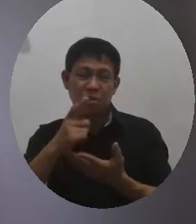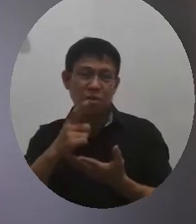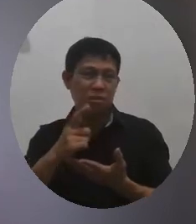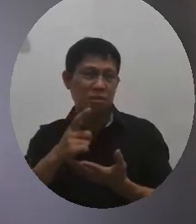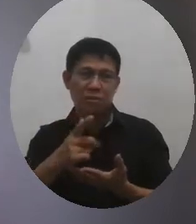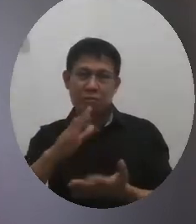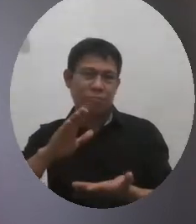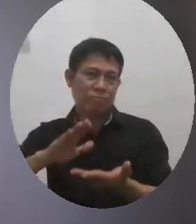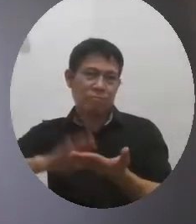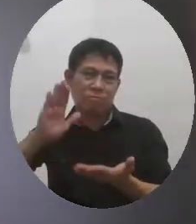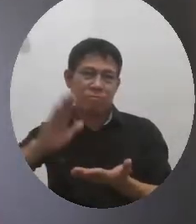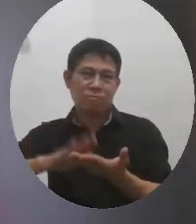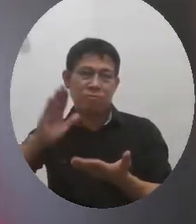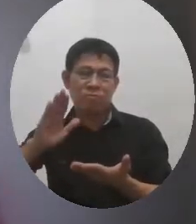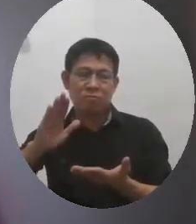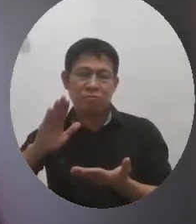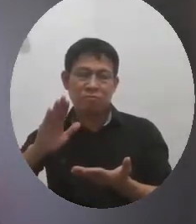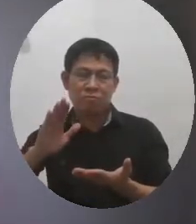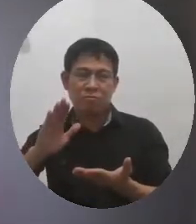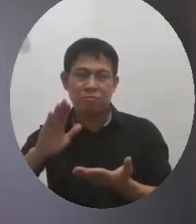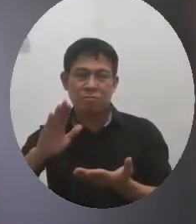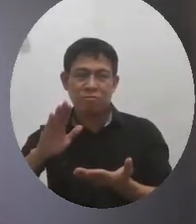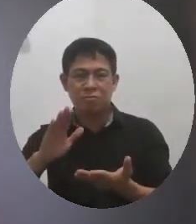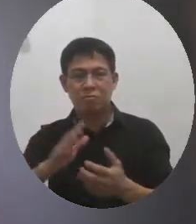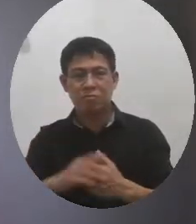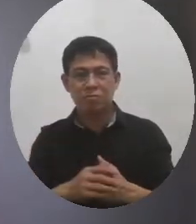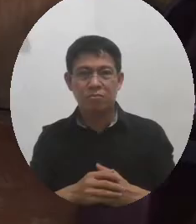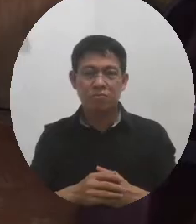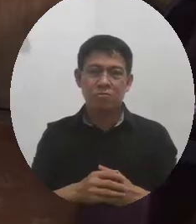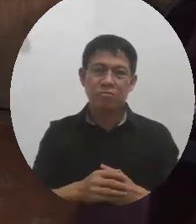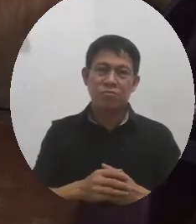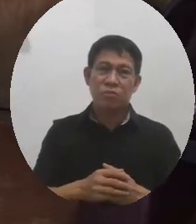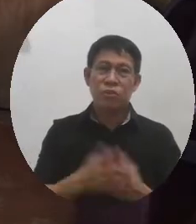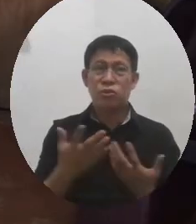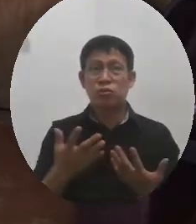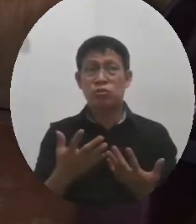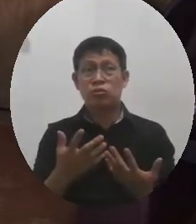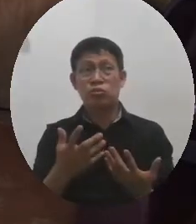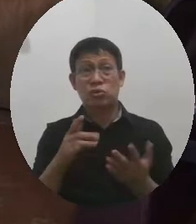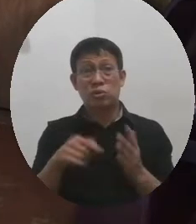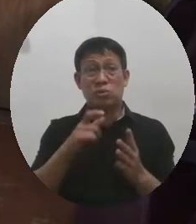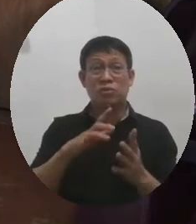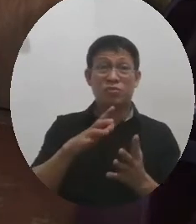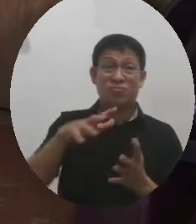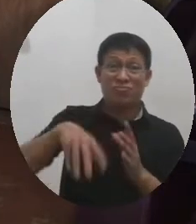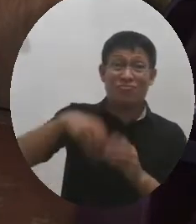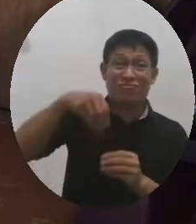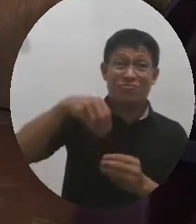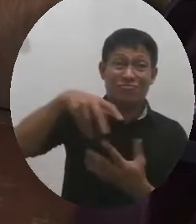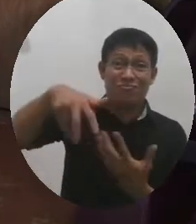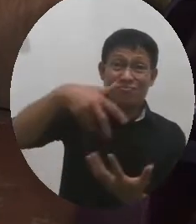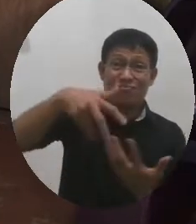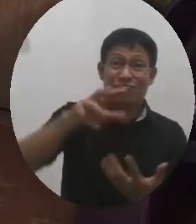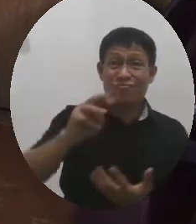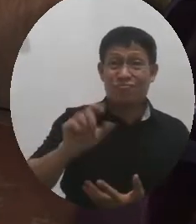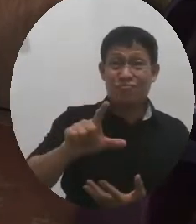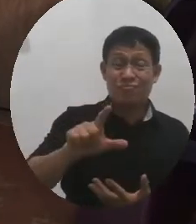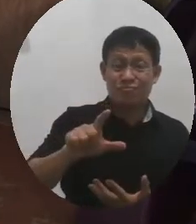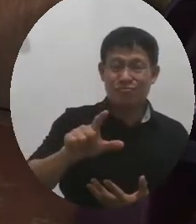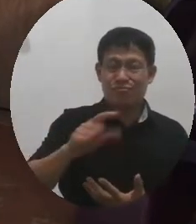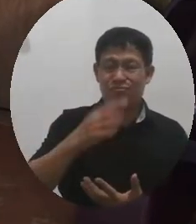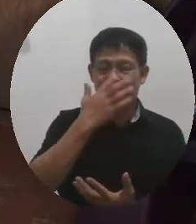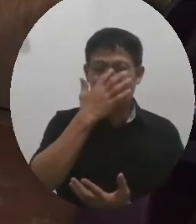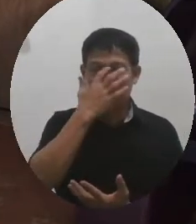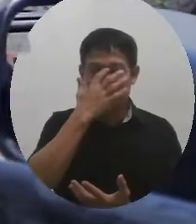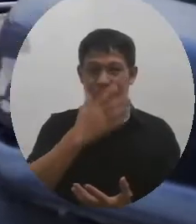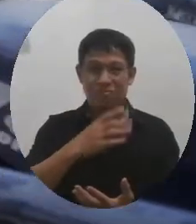eh. Tawag ganun. Now you see it, now you don't. Pag lumalabas naman po kami, yun po kasi yung